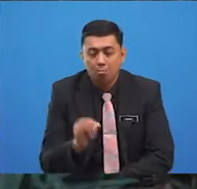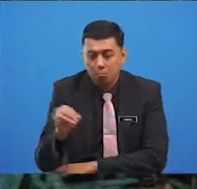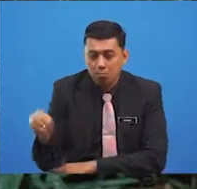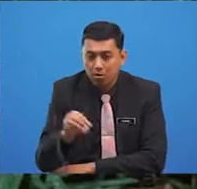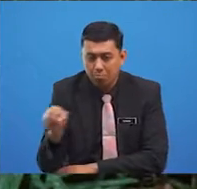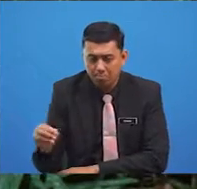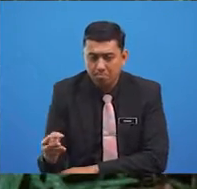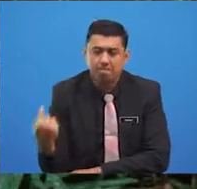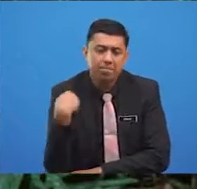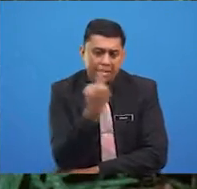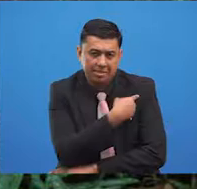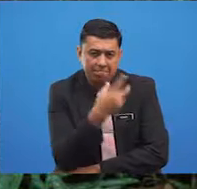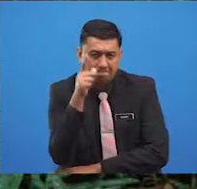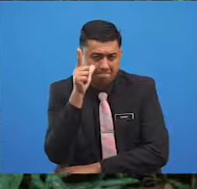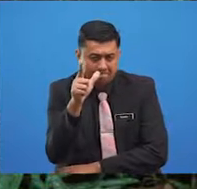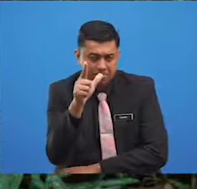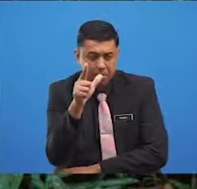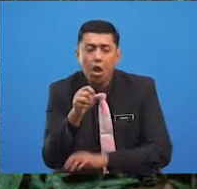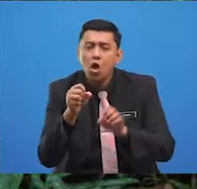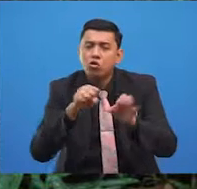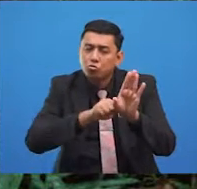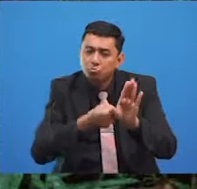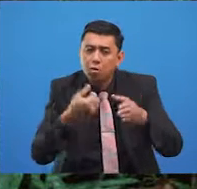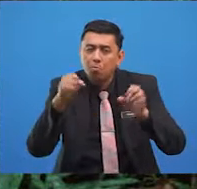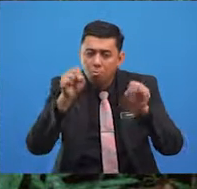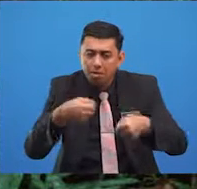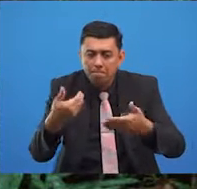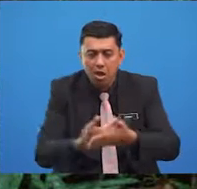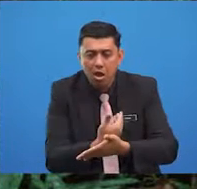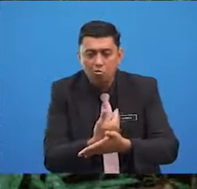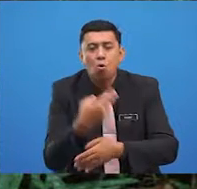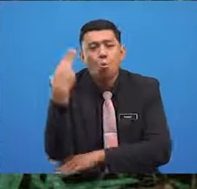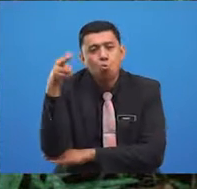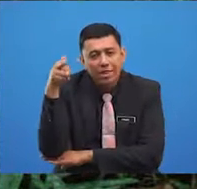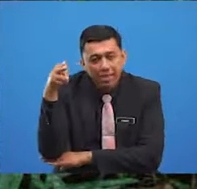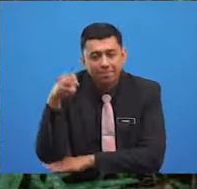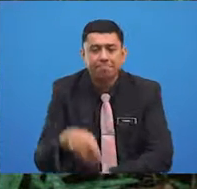Murid-murid, mari kita lihat sumber boleh baharu iaitu hutan.